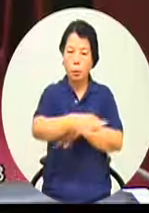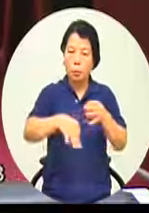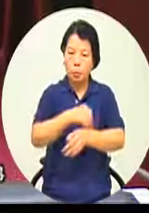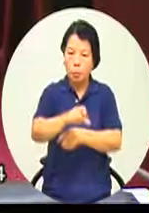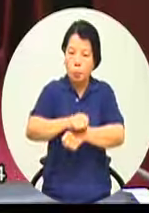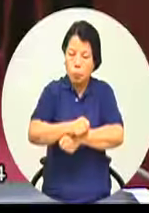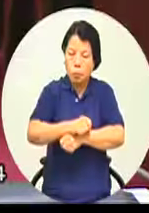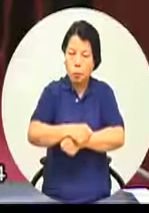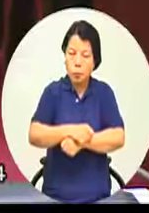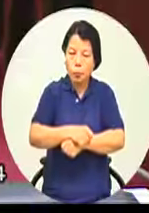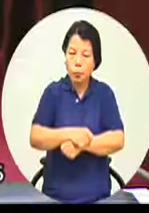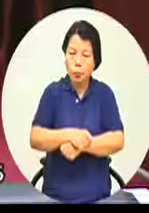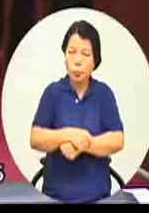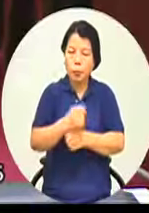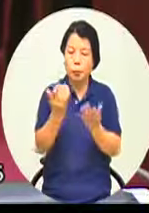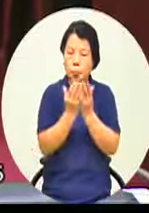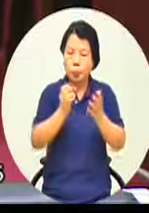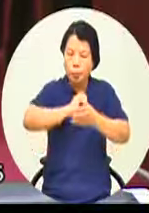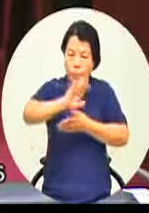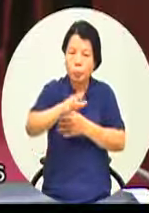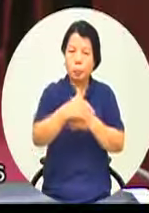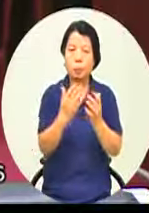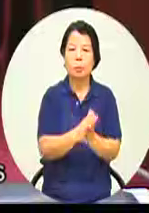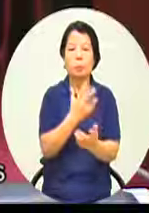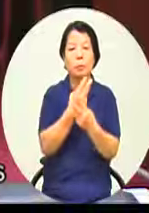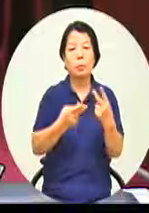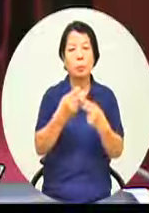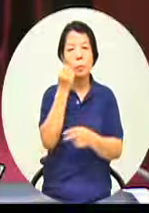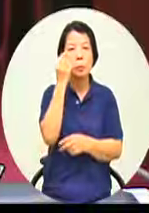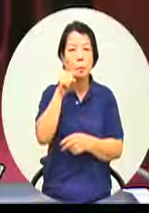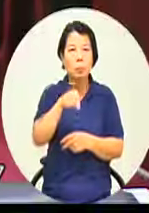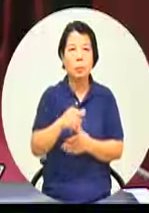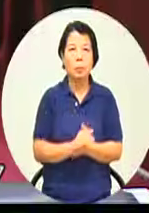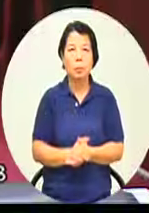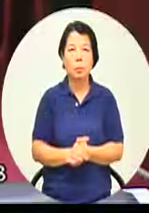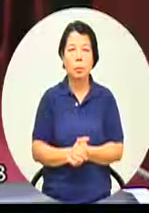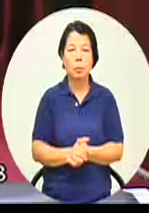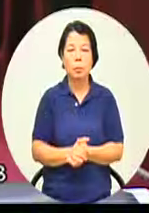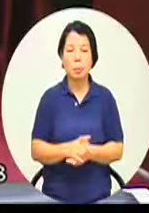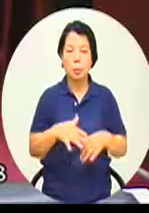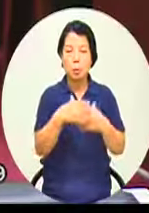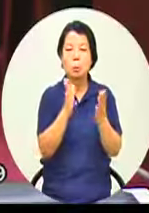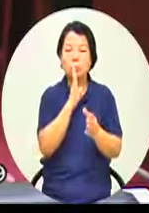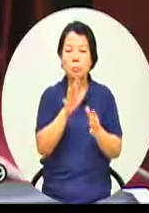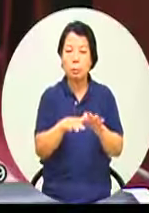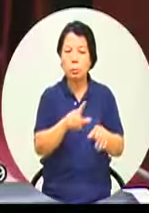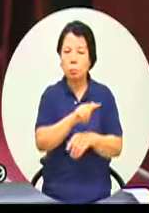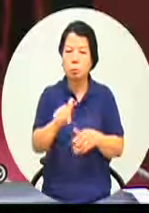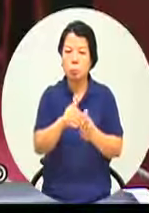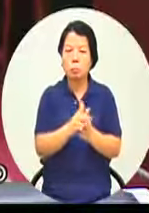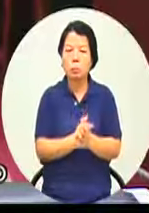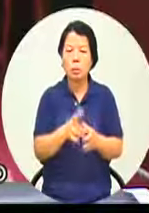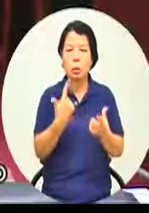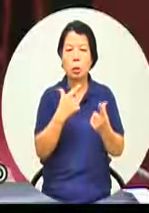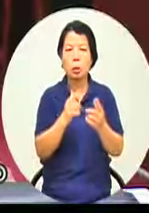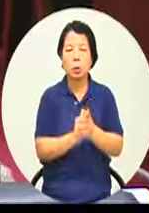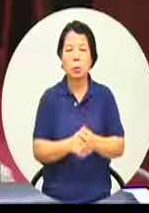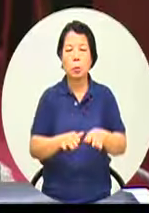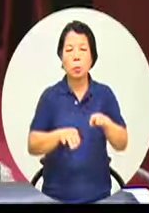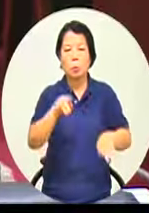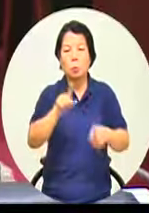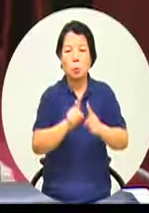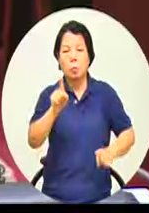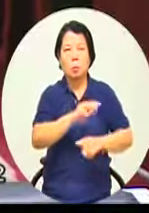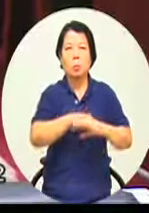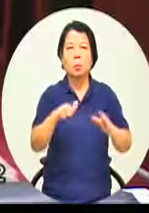念，本席如果客观来讲，这个是一个供需失衡的问题。今天东西如果多，我